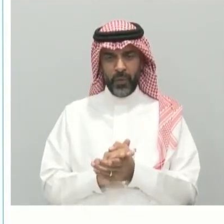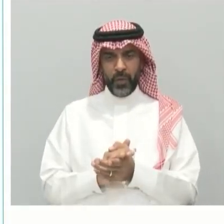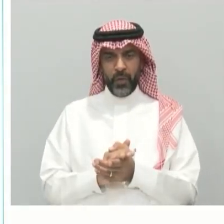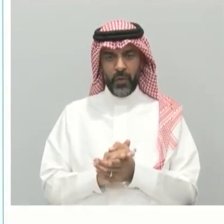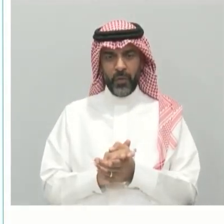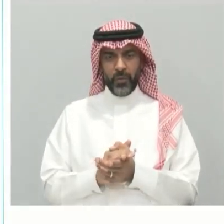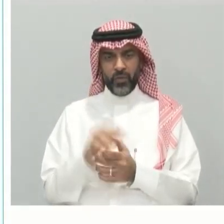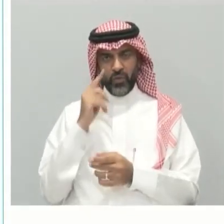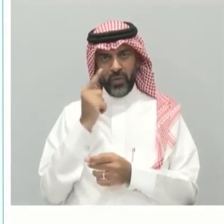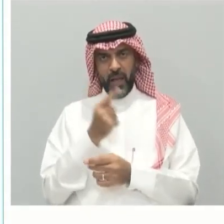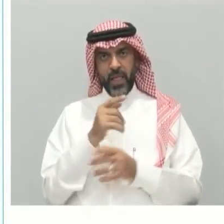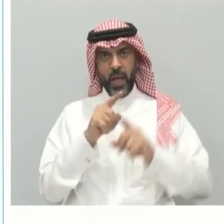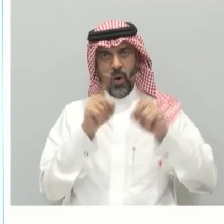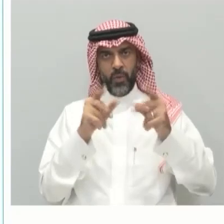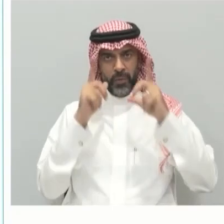الجلفانيه